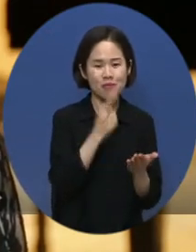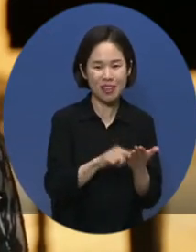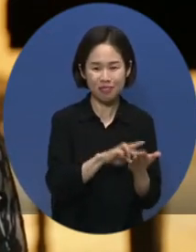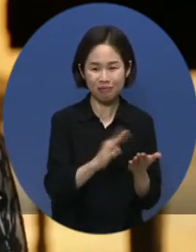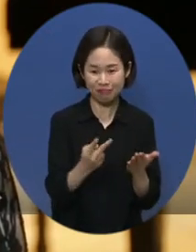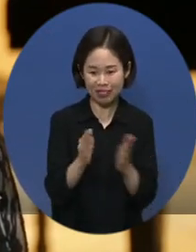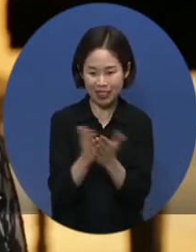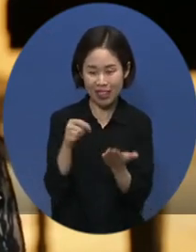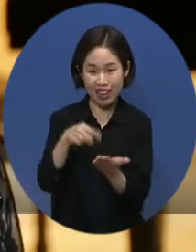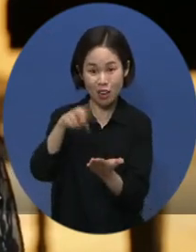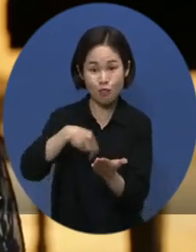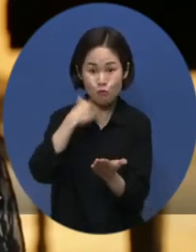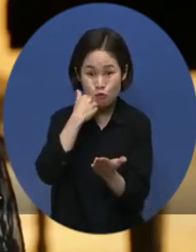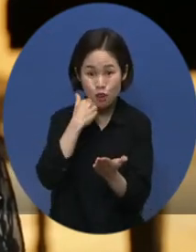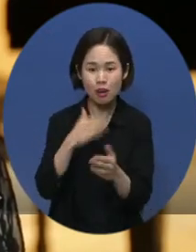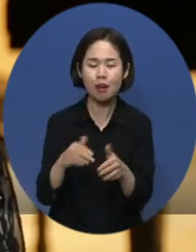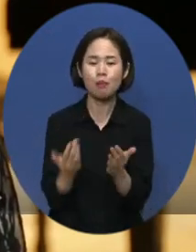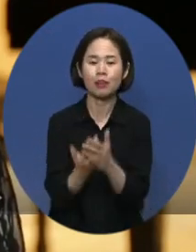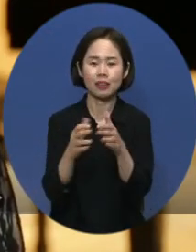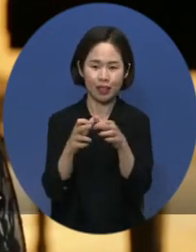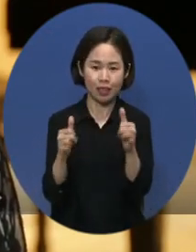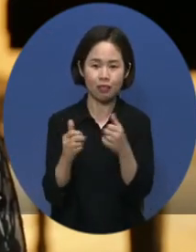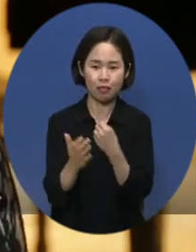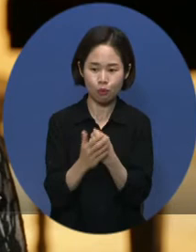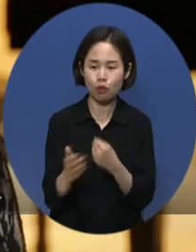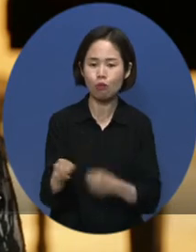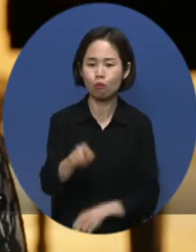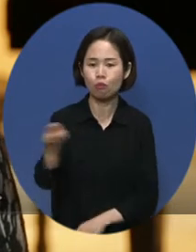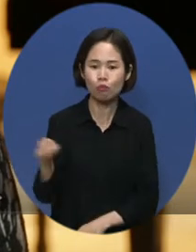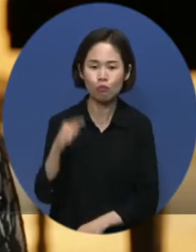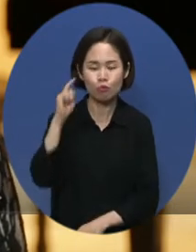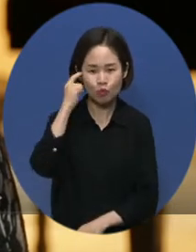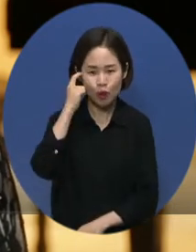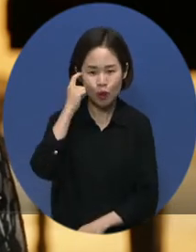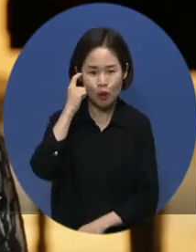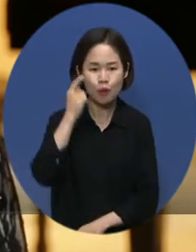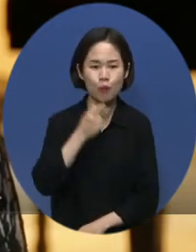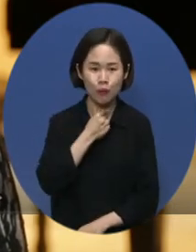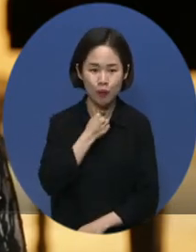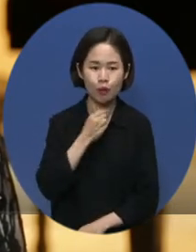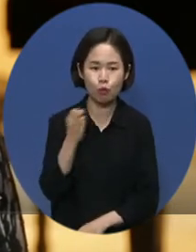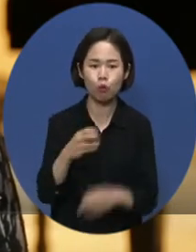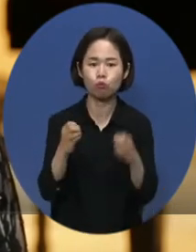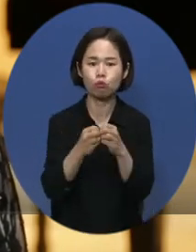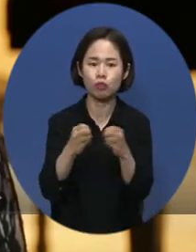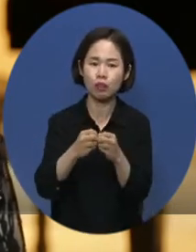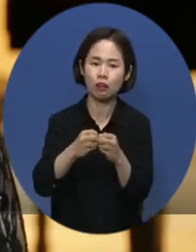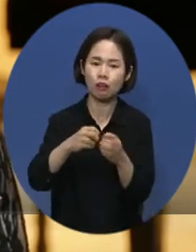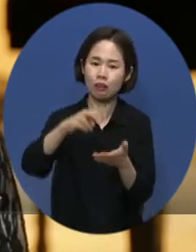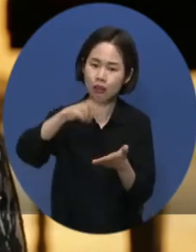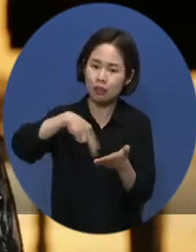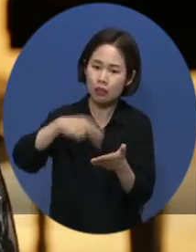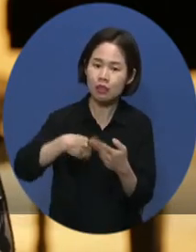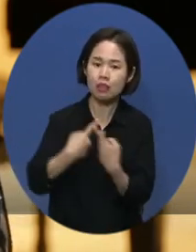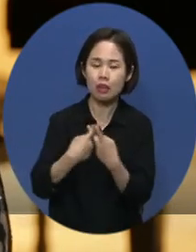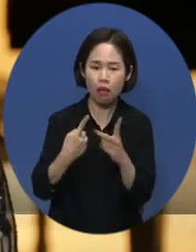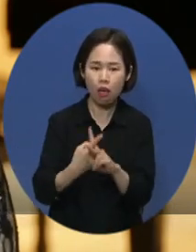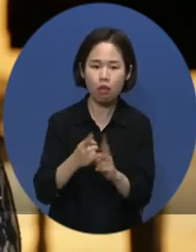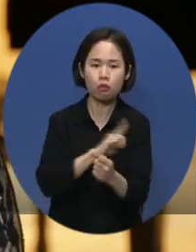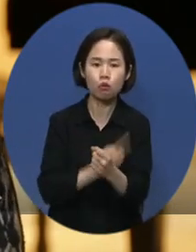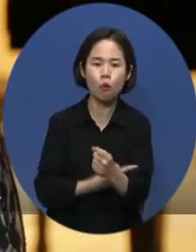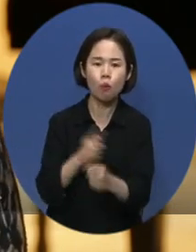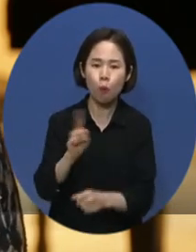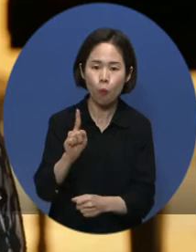가지고 있는 생각과 요구 그리고 가장 중요한 문해력 이 어느 정도이냐 이제 그런 것들을 이제 반영하는